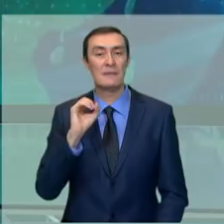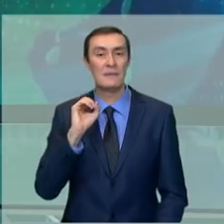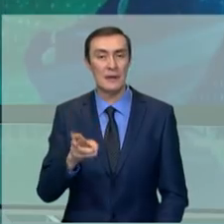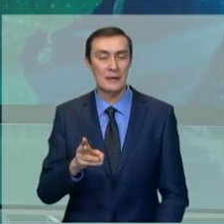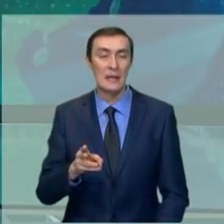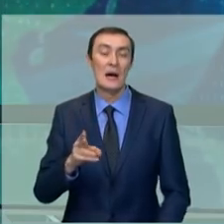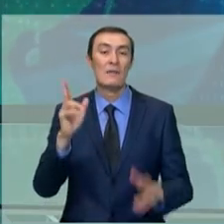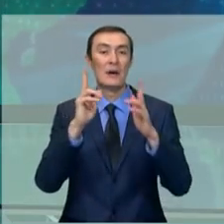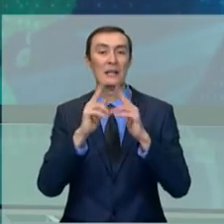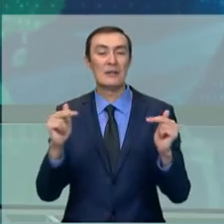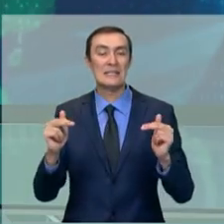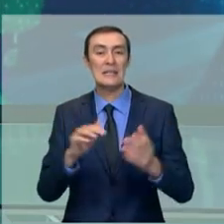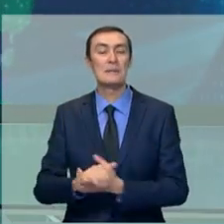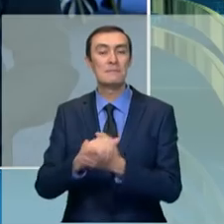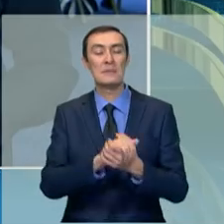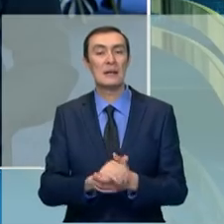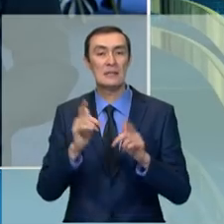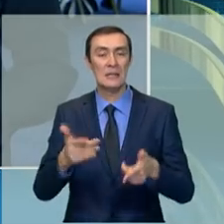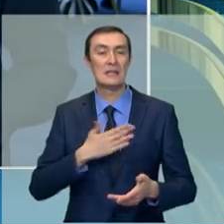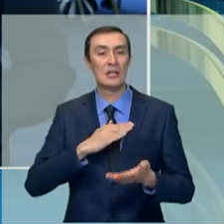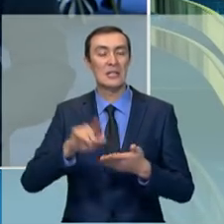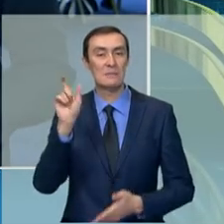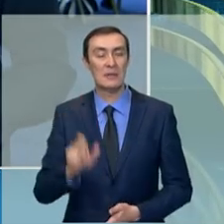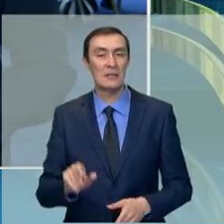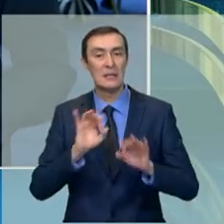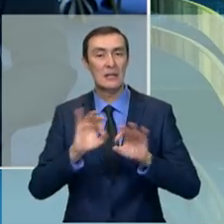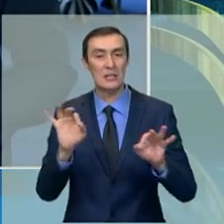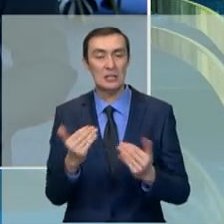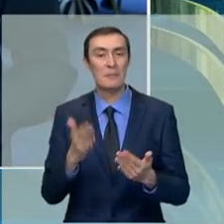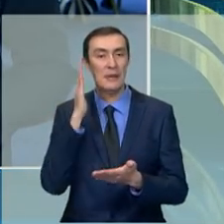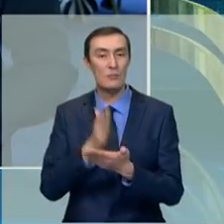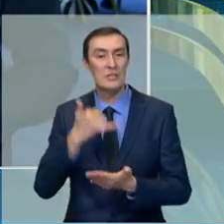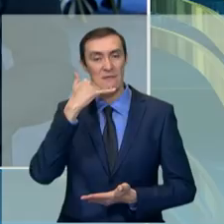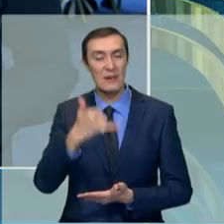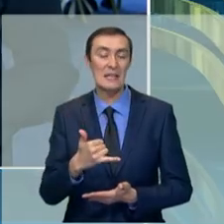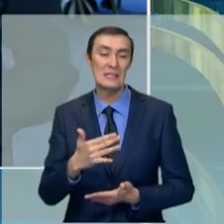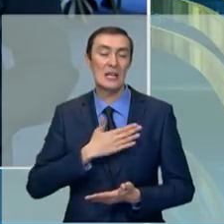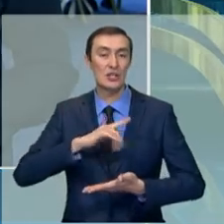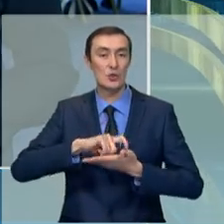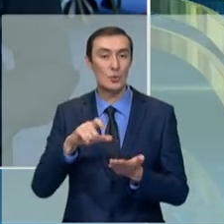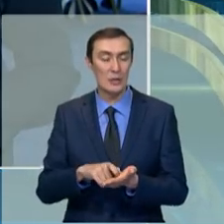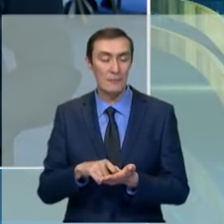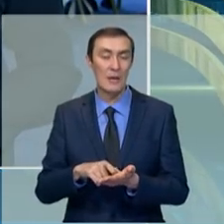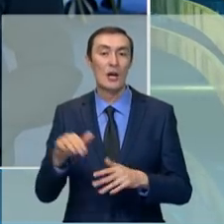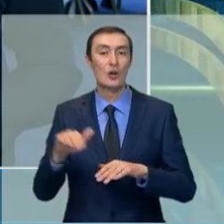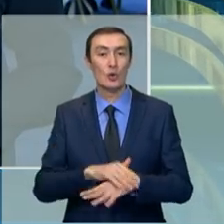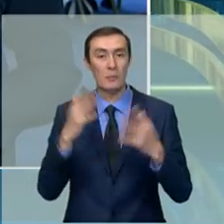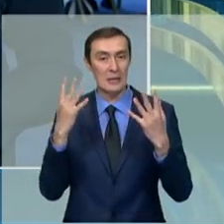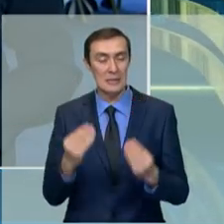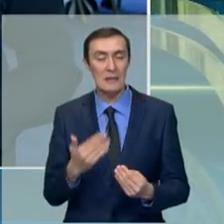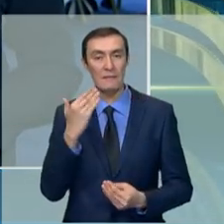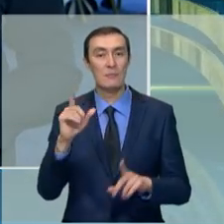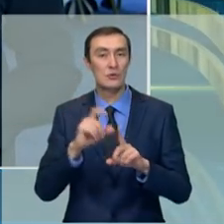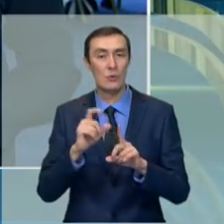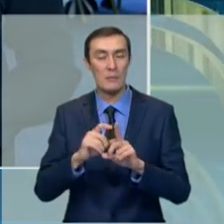век». Во Дворце мира и согласия работает Камила Тастанбекова. Она на прямой связи со студией. Камила, добрый день. Передаю слово